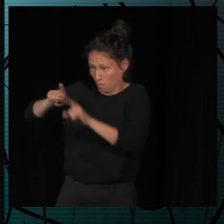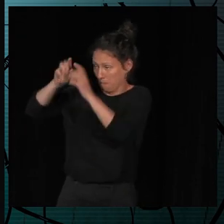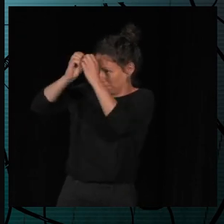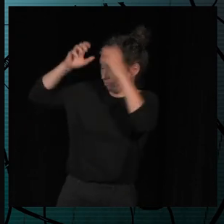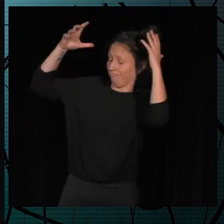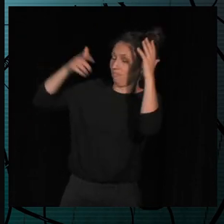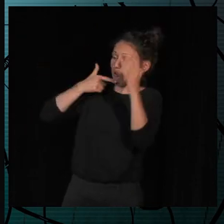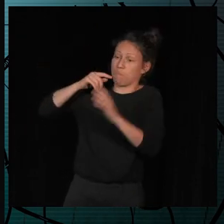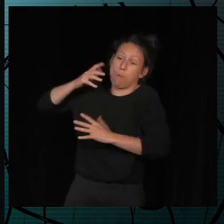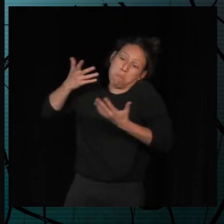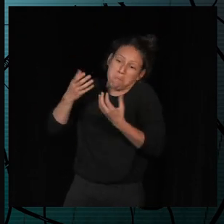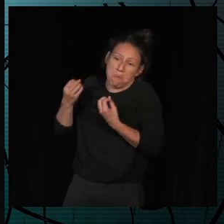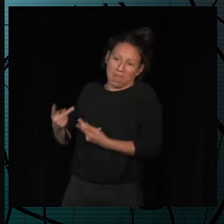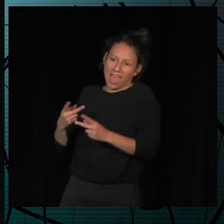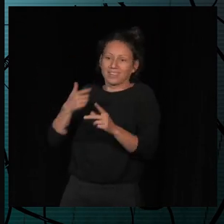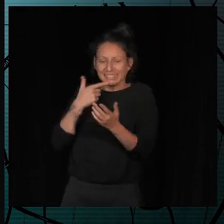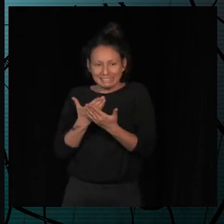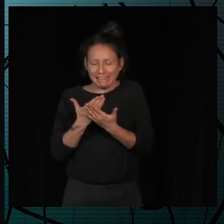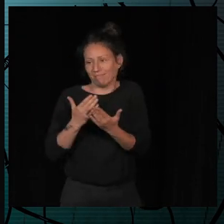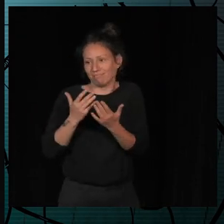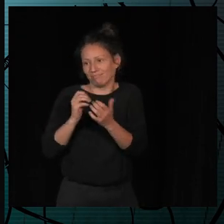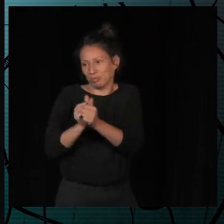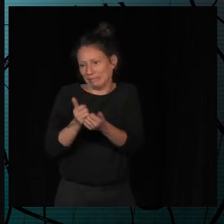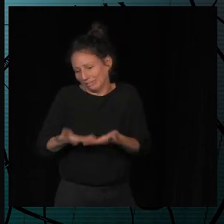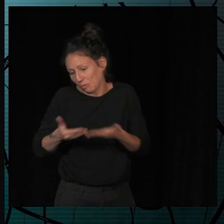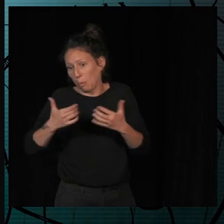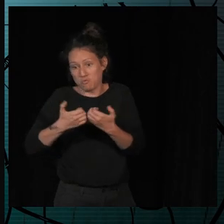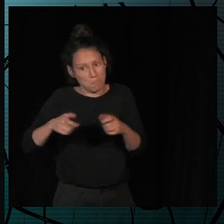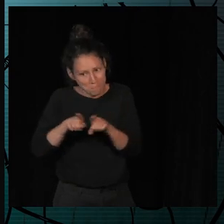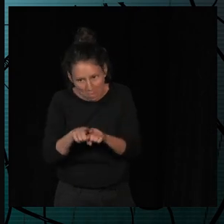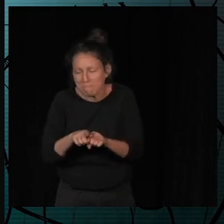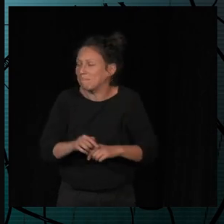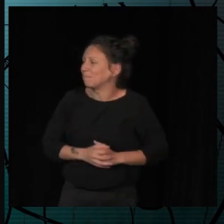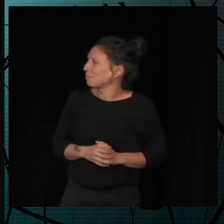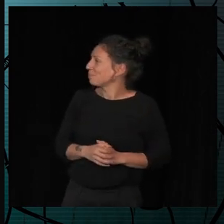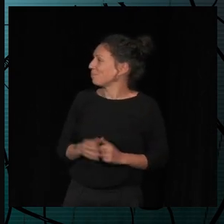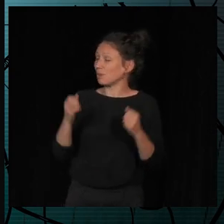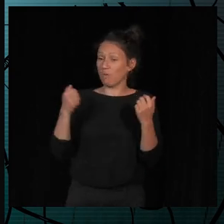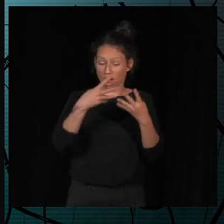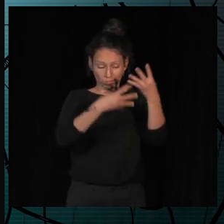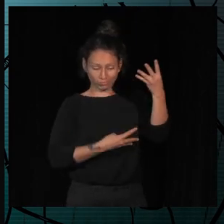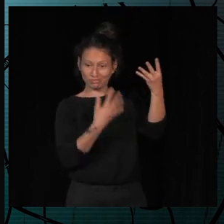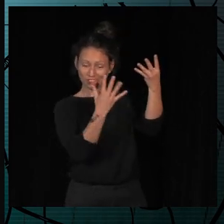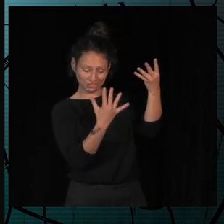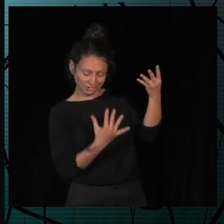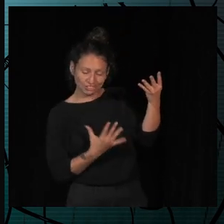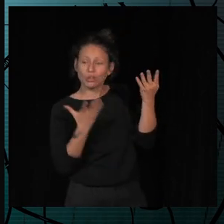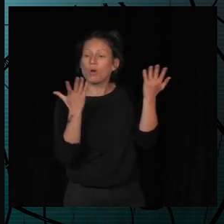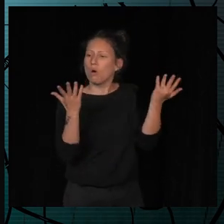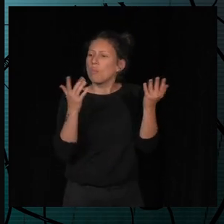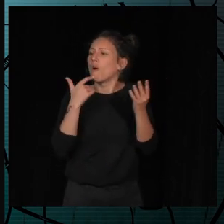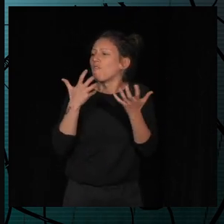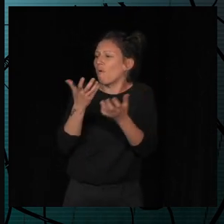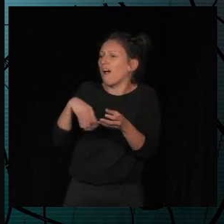jeu lui-même voilà on arrive un peu au bout hein rassurez-vous et donc la dernière chose dont je voulais un dire un mot quand même heureusement on en a